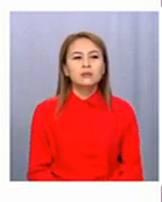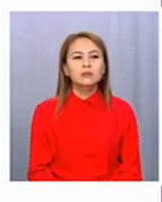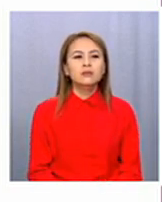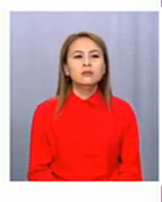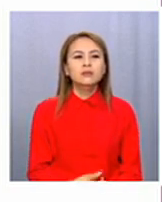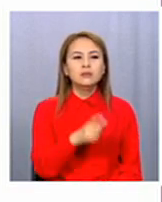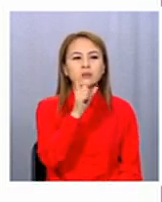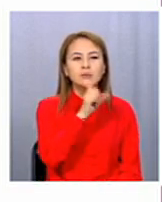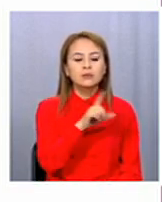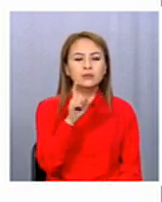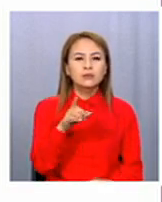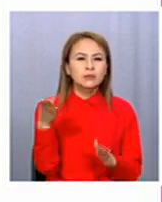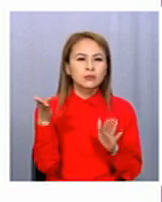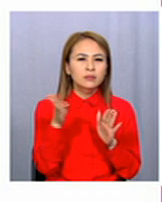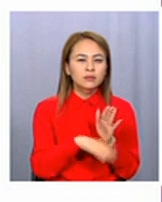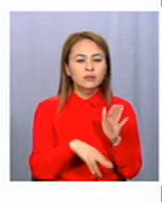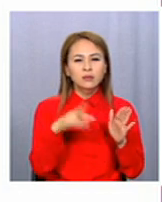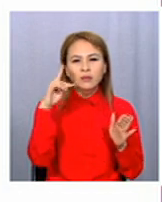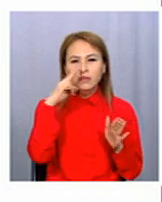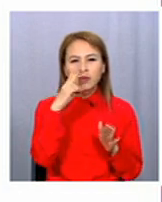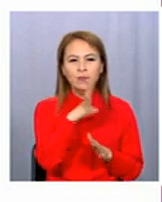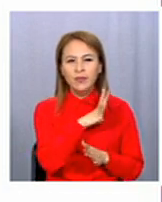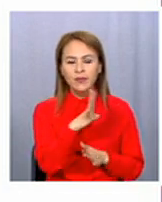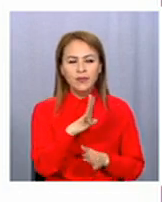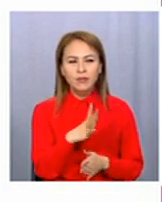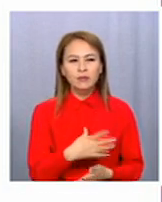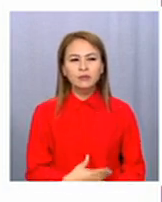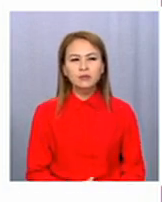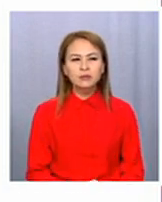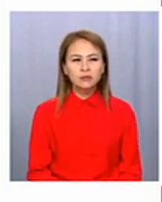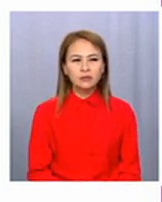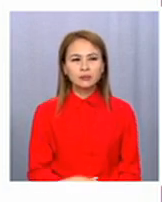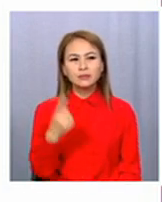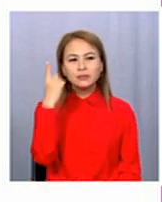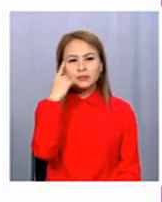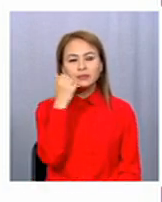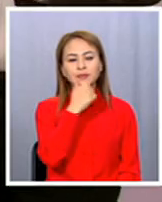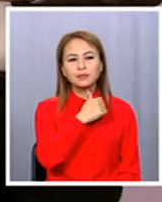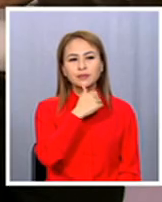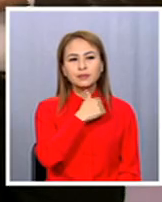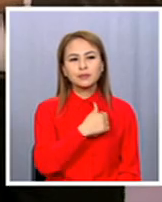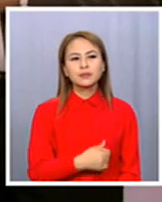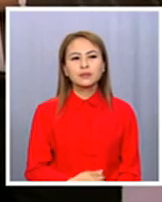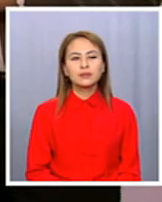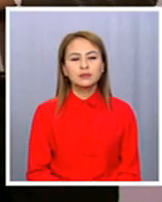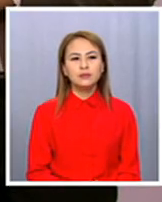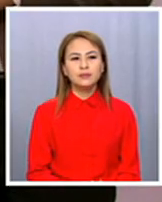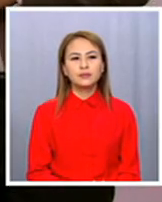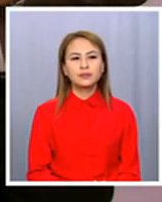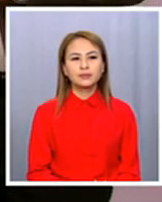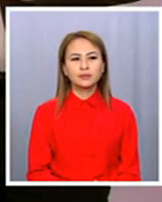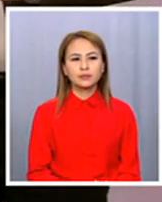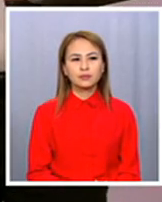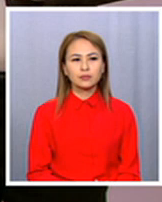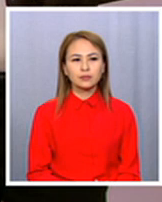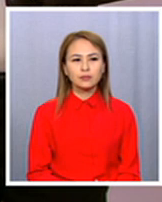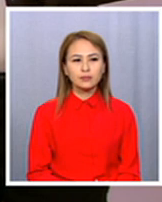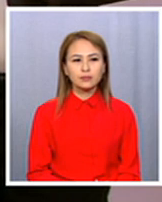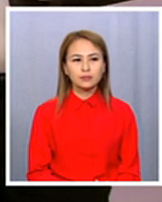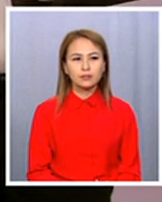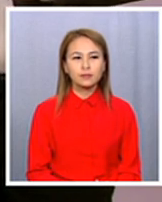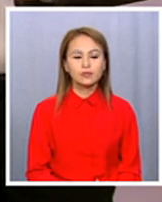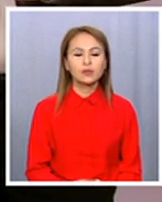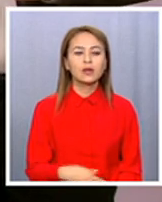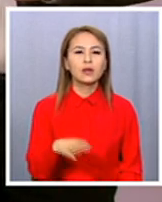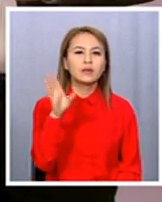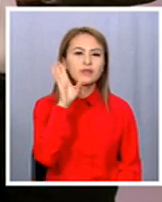жалғастырайық. Адам қатесіз болмас. Қанеке ойланайық. Дұрыс айтасыңдар. Көл